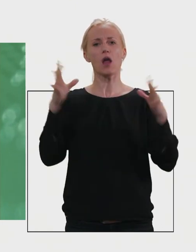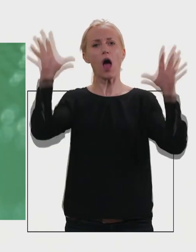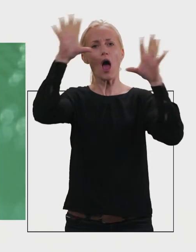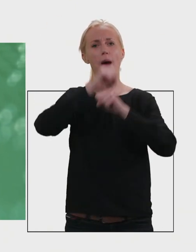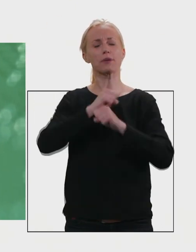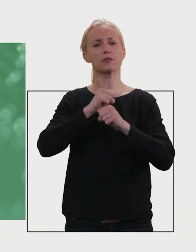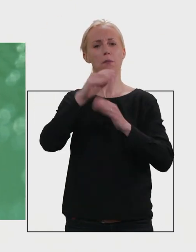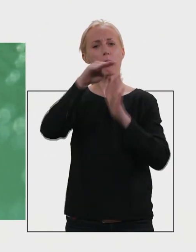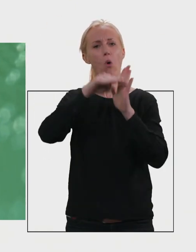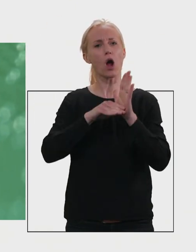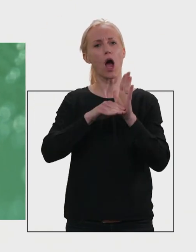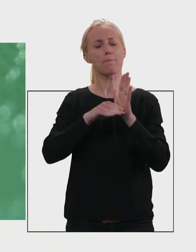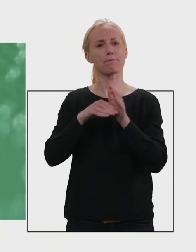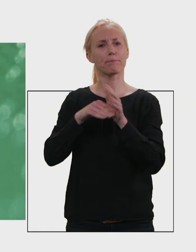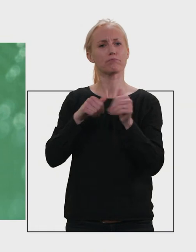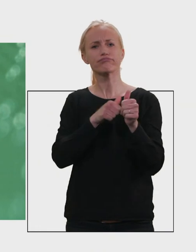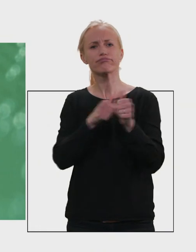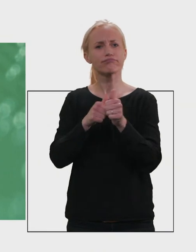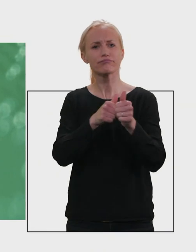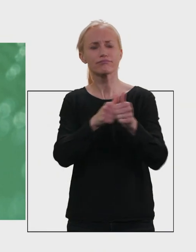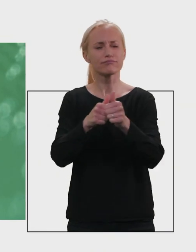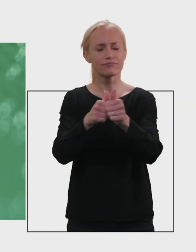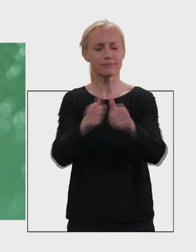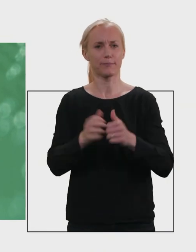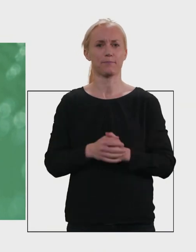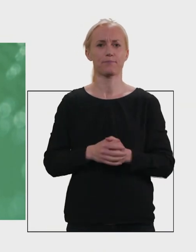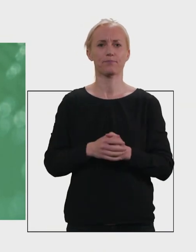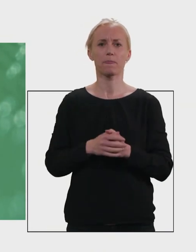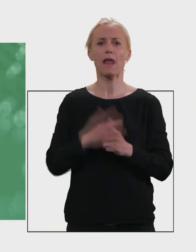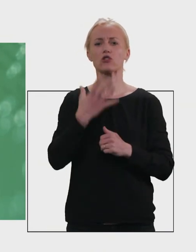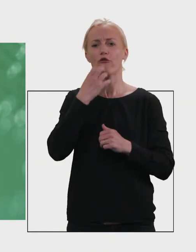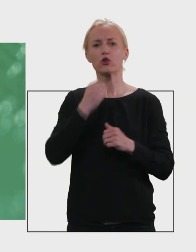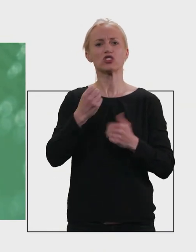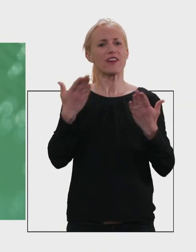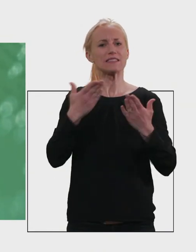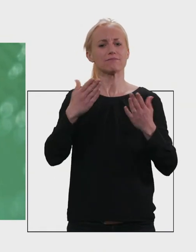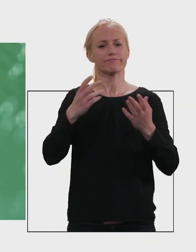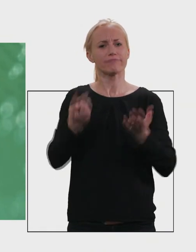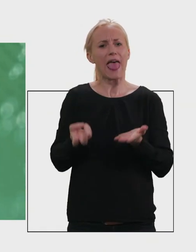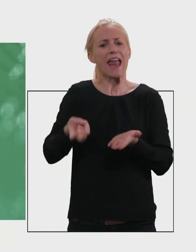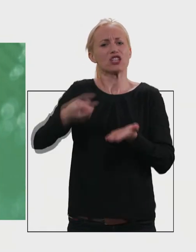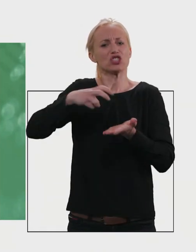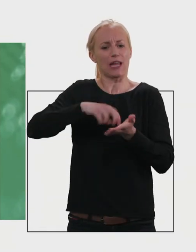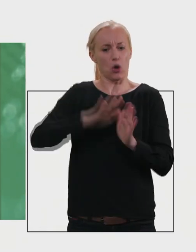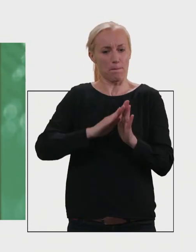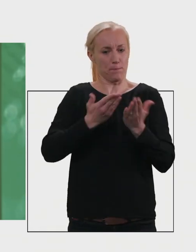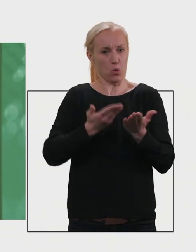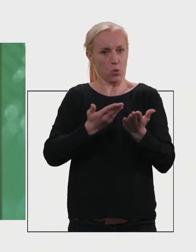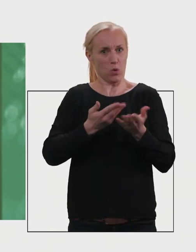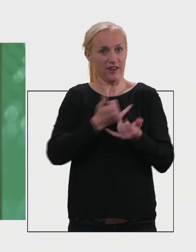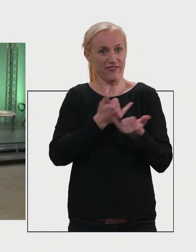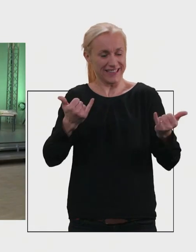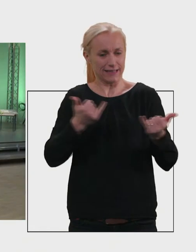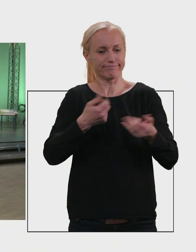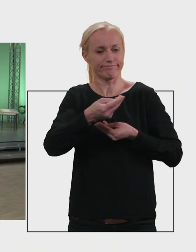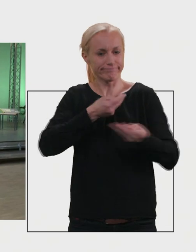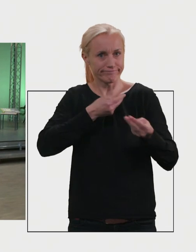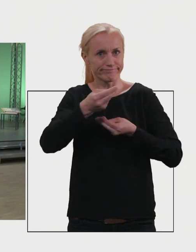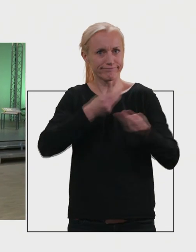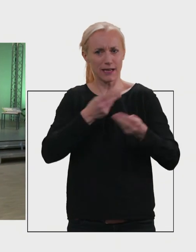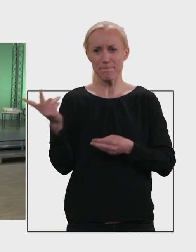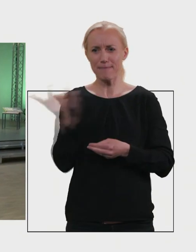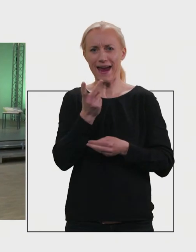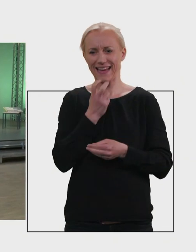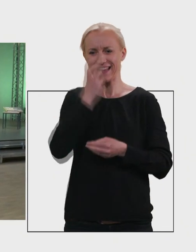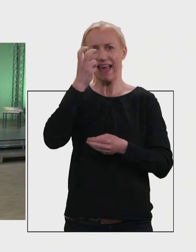Programm führen. Wir wollen, wie ich es eben schon angesprochen habe, über die Entstehung des Buches erst einmal sprechen mit meinen beiden Gästinnen. Aber